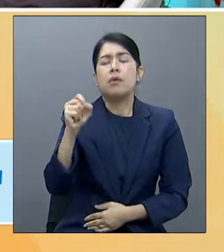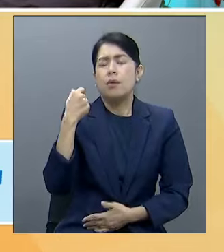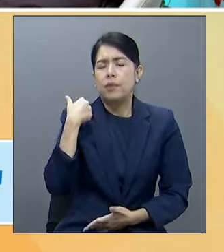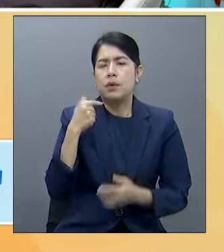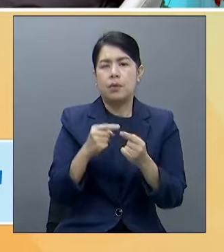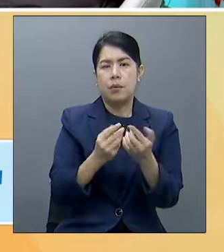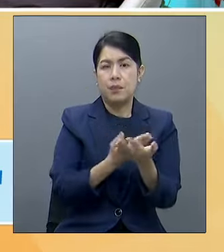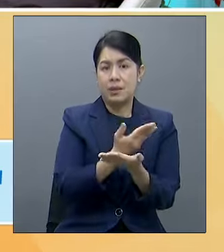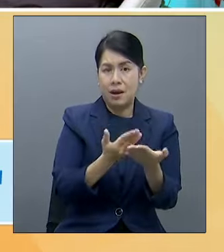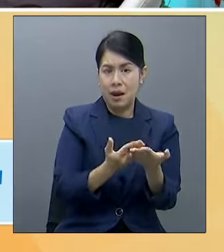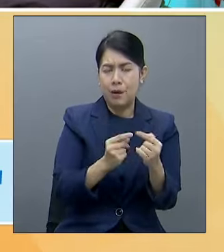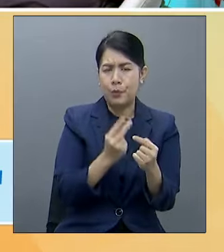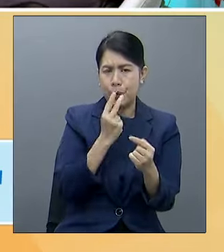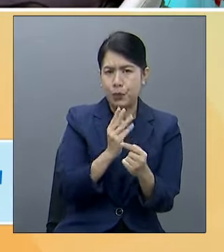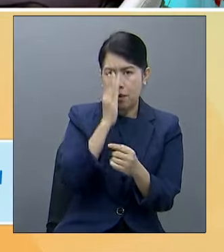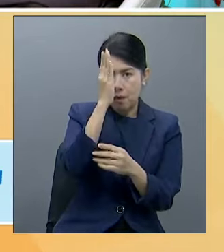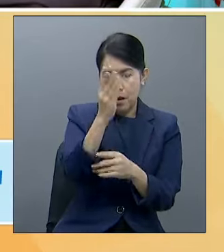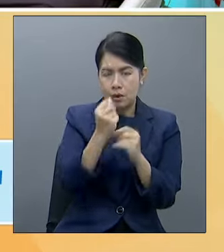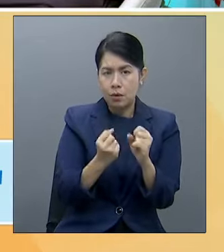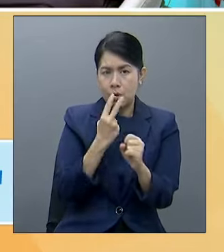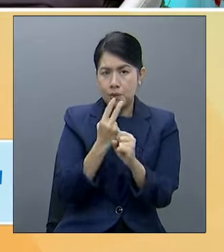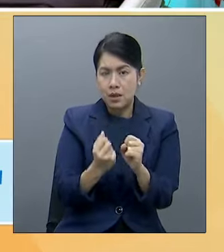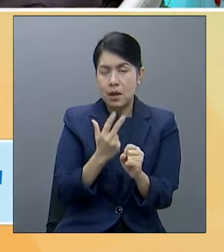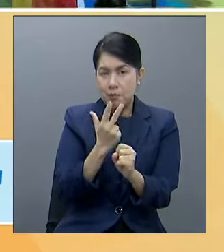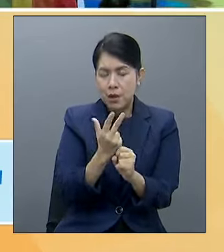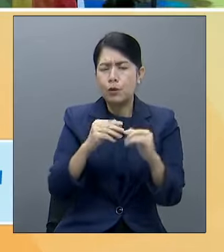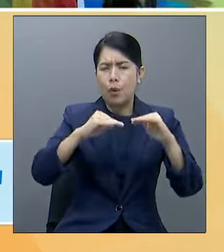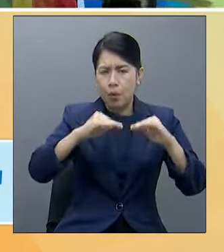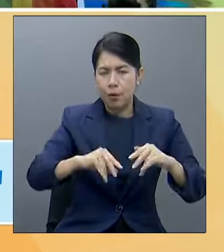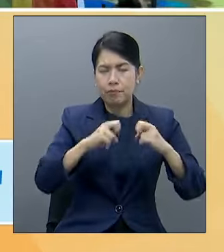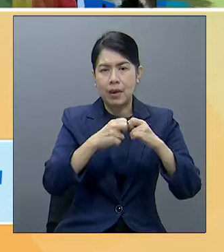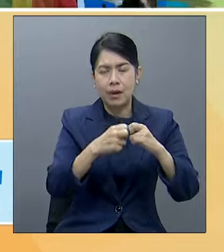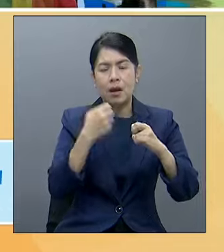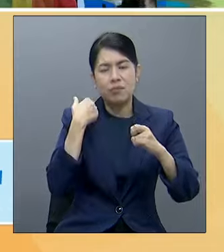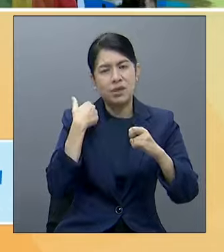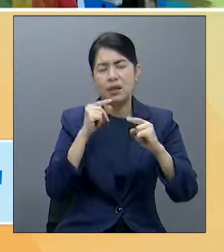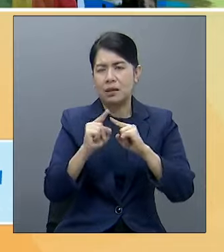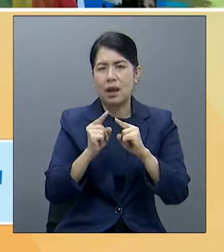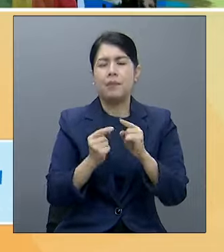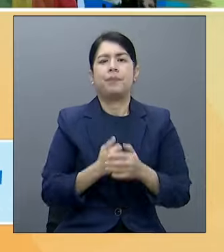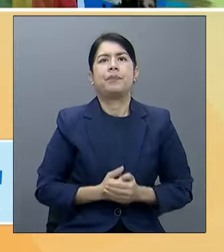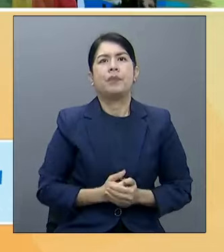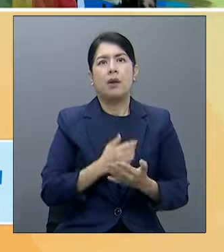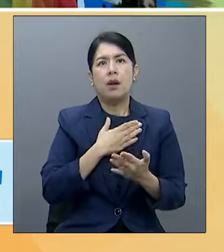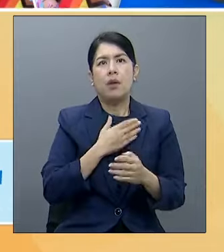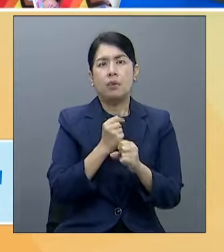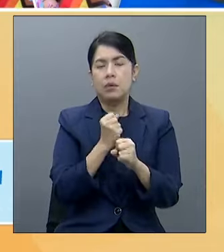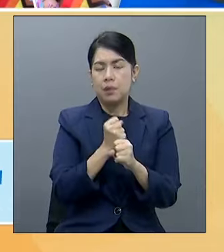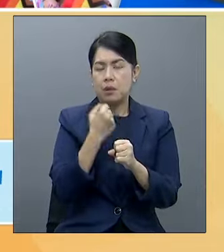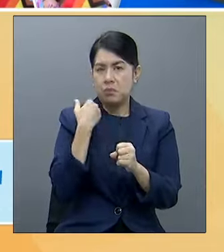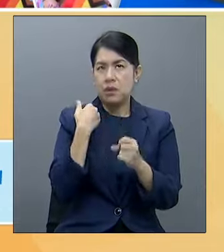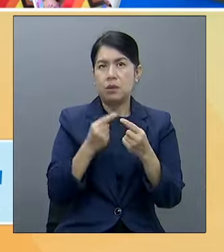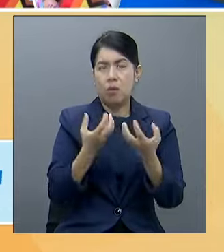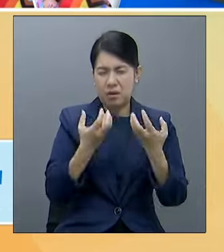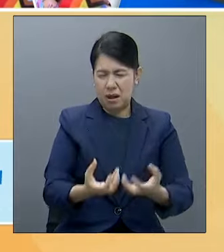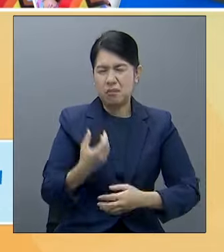นี้จะเห็นความเป็นธรรมเพื่อลดความเหลื่อมล้ำเพิ่มขึ้นนะคะ คือจริงๆเราเดินทางมาค่อนข้างหนักพอสมควรเราทำการบ้านมา